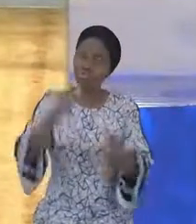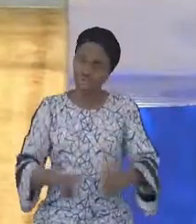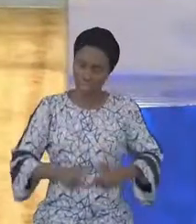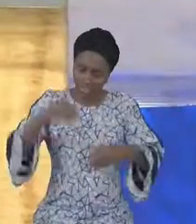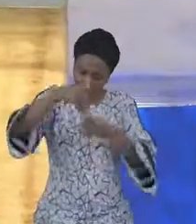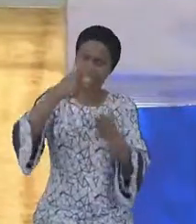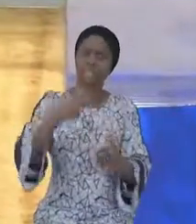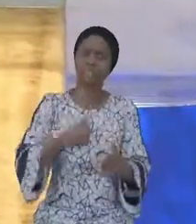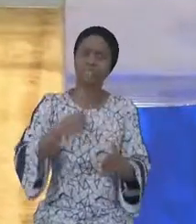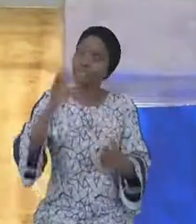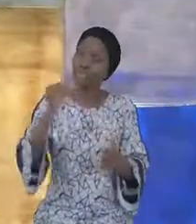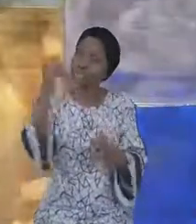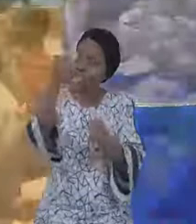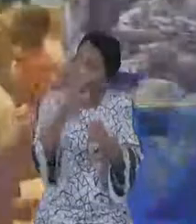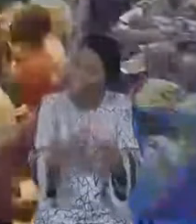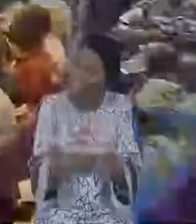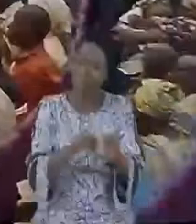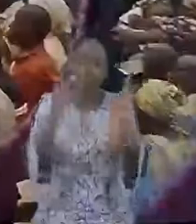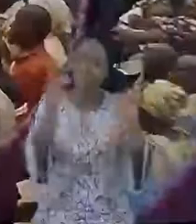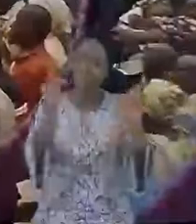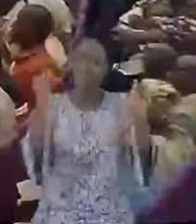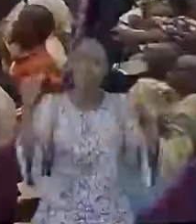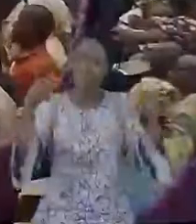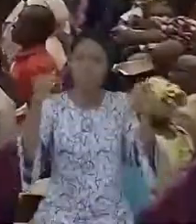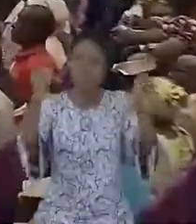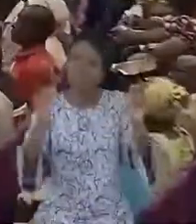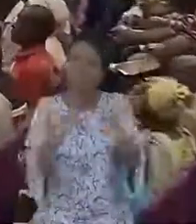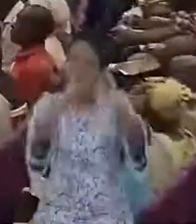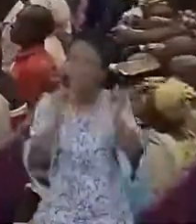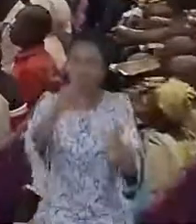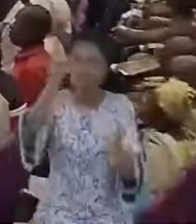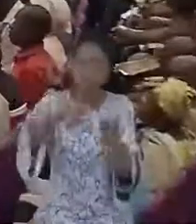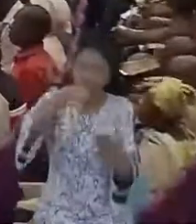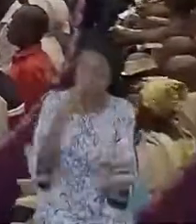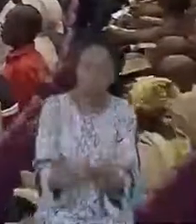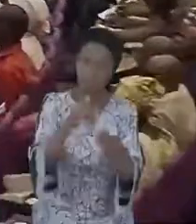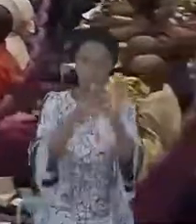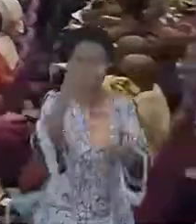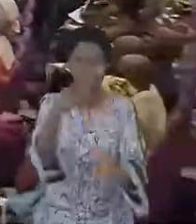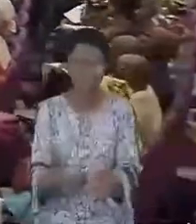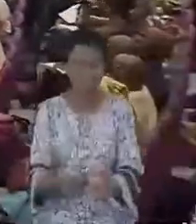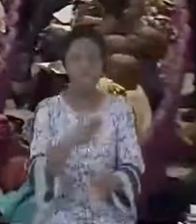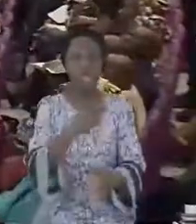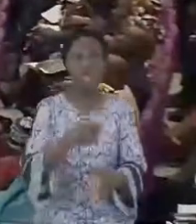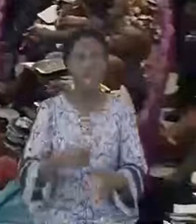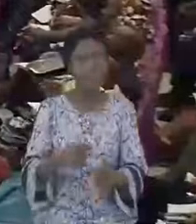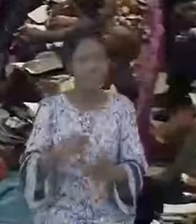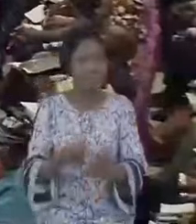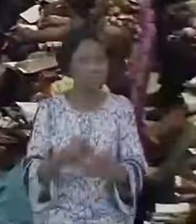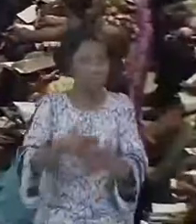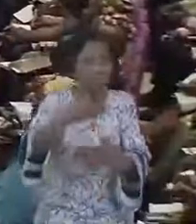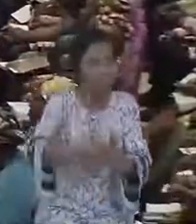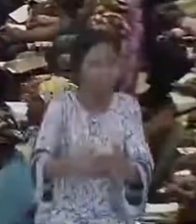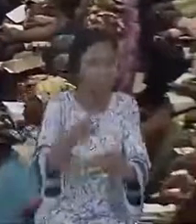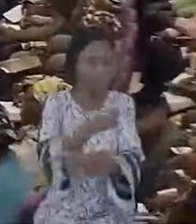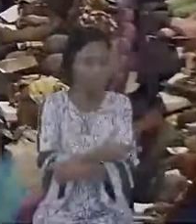vis en moi. Tout Dagon va tomber devant moi. Et le lendemain,